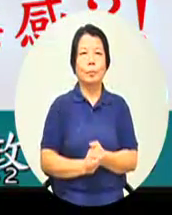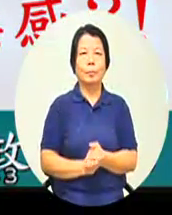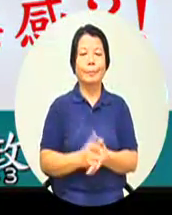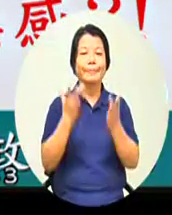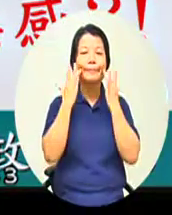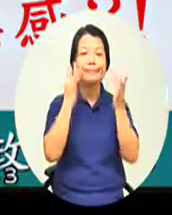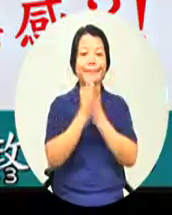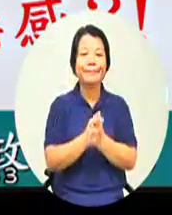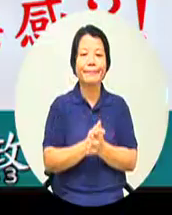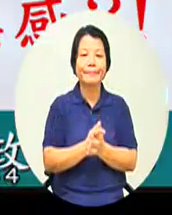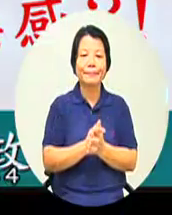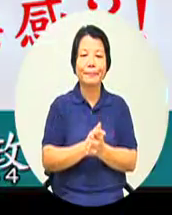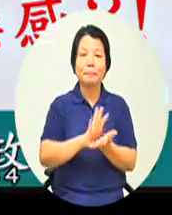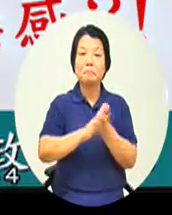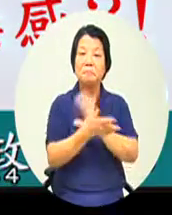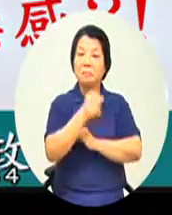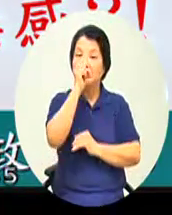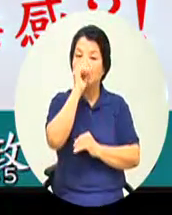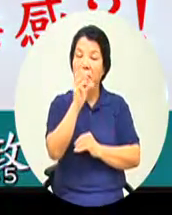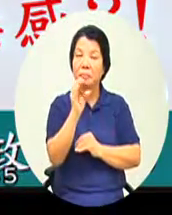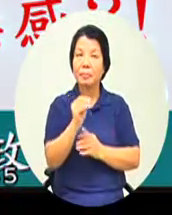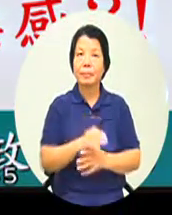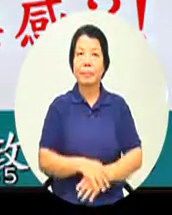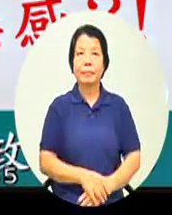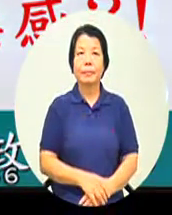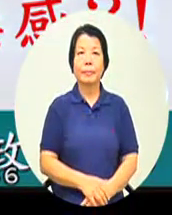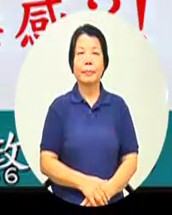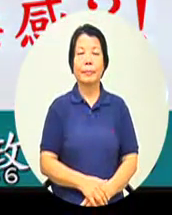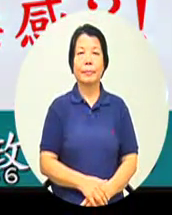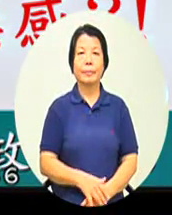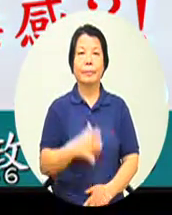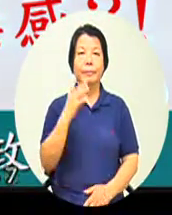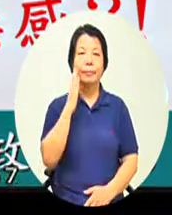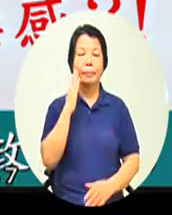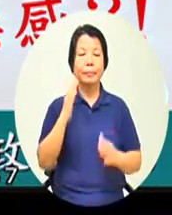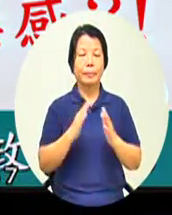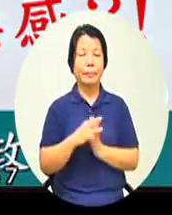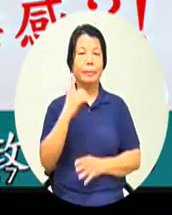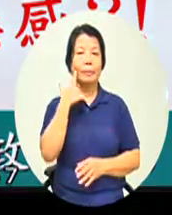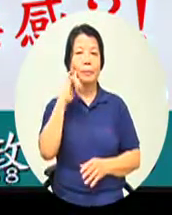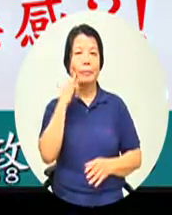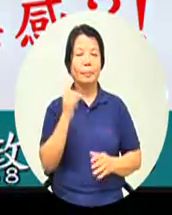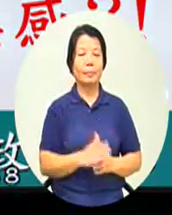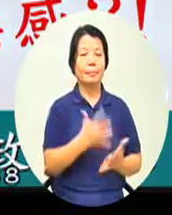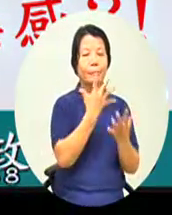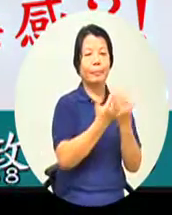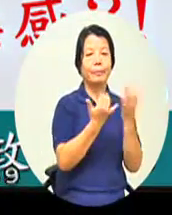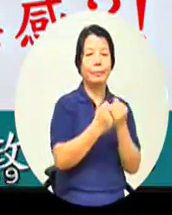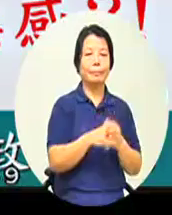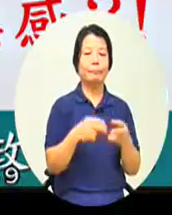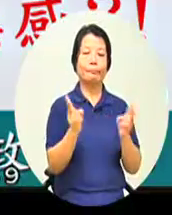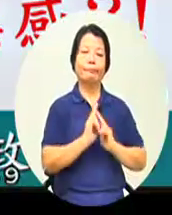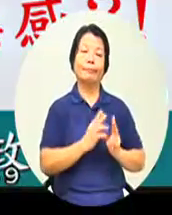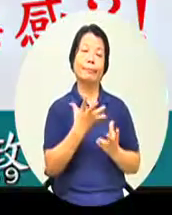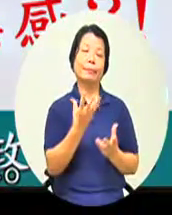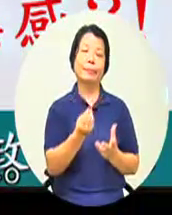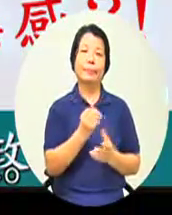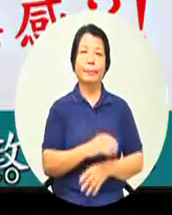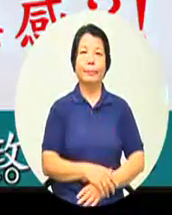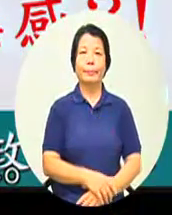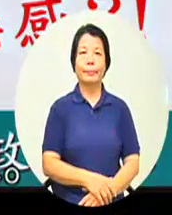没有变好？哦，一个问号。但是呢，家长、学生无感，